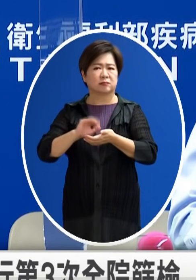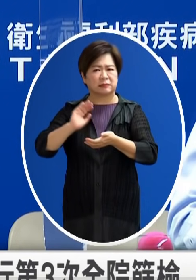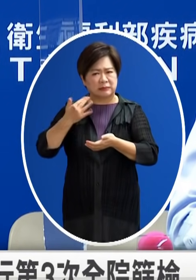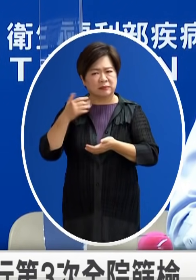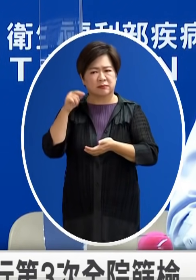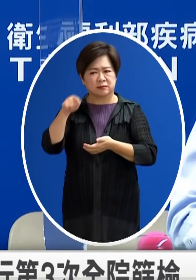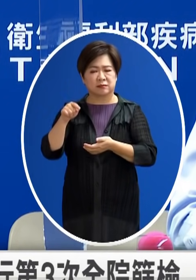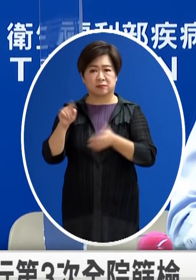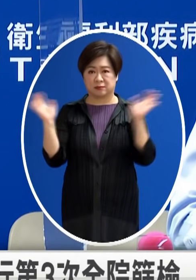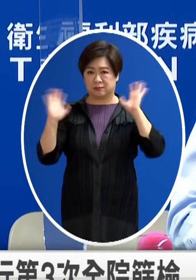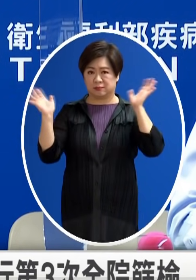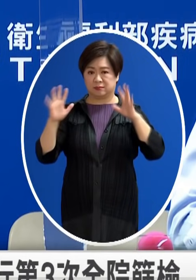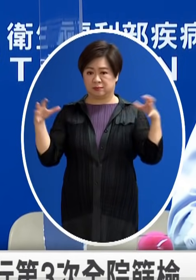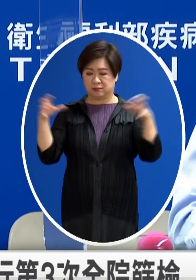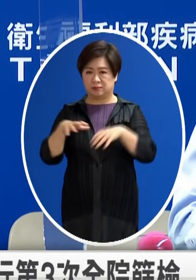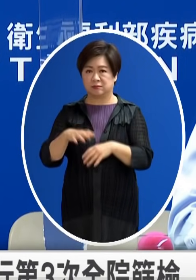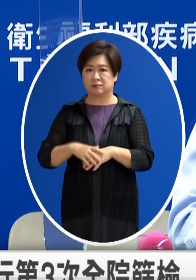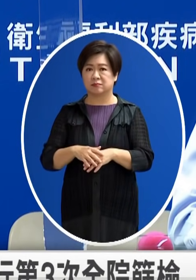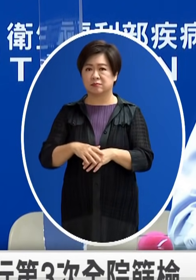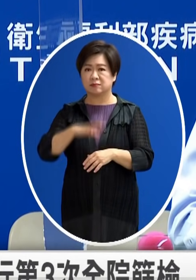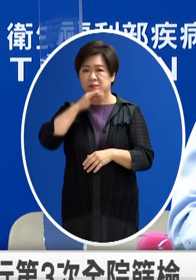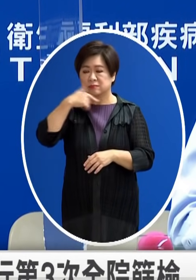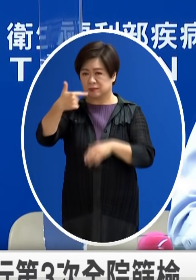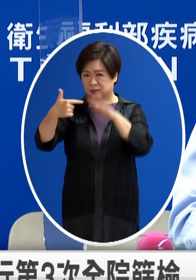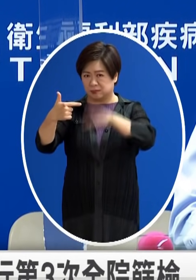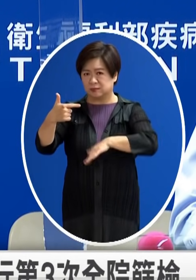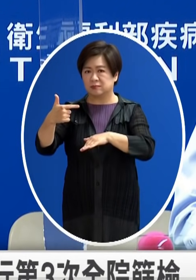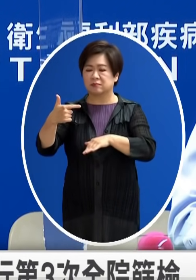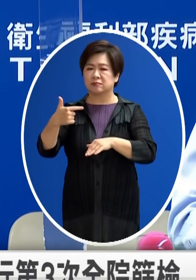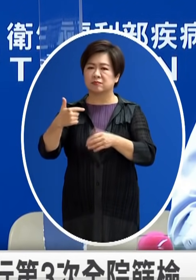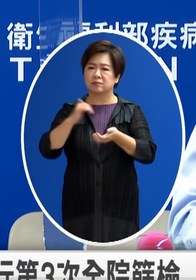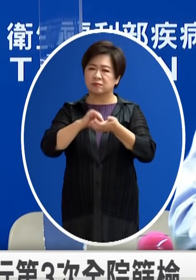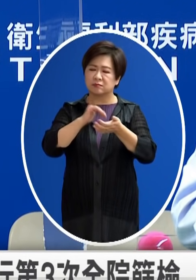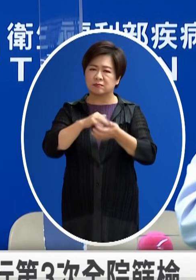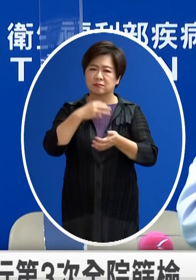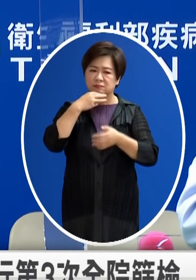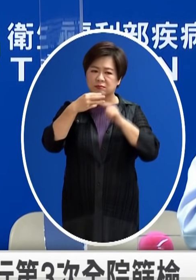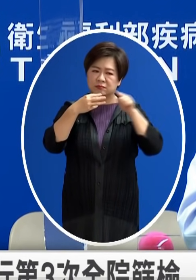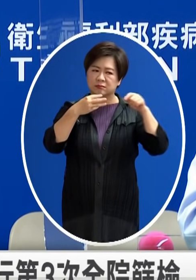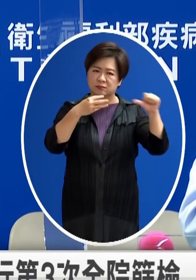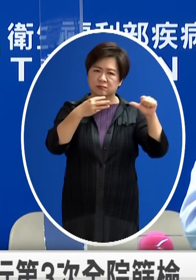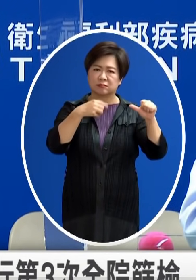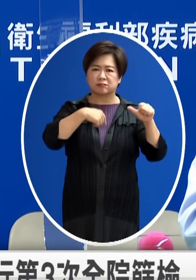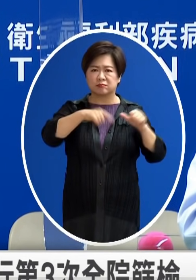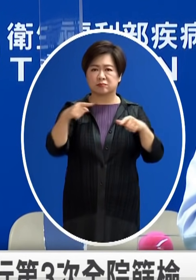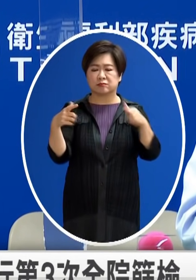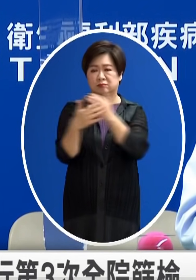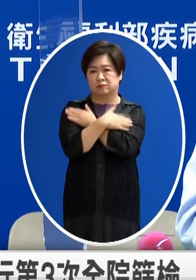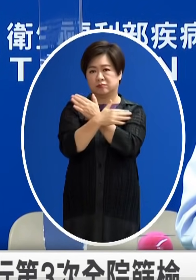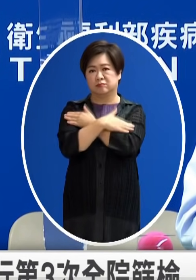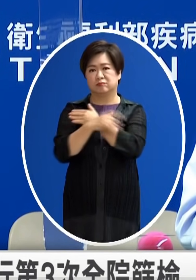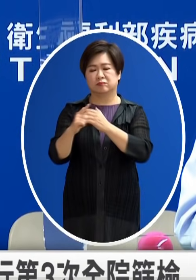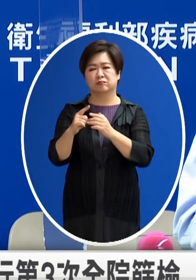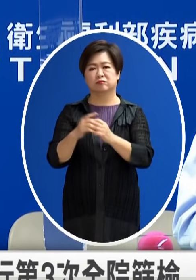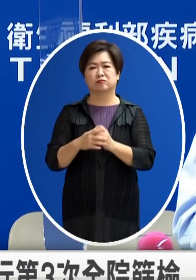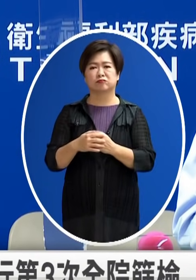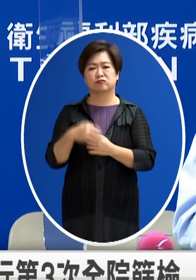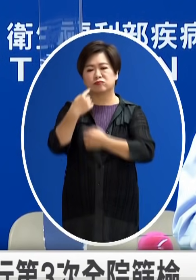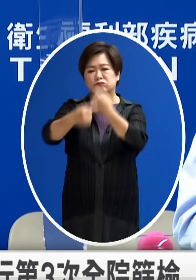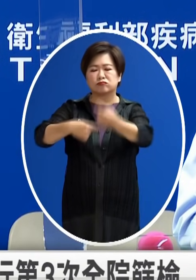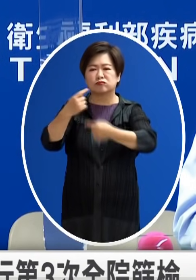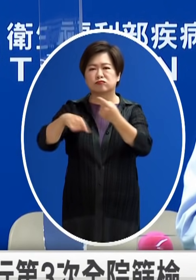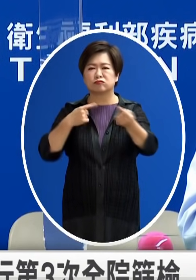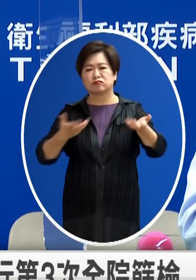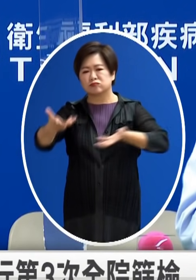哦，就是小朋友就0到6岁哈，那或者是3到5岁都会去，那每一个都在有一个群聚的可能